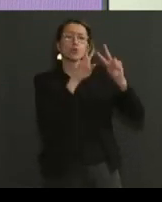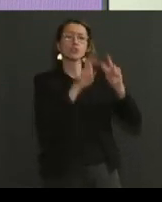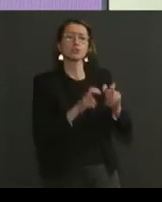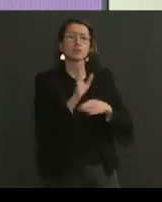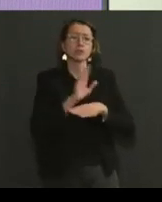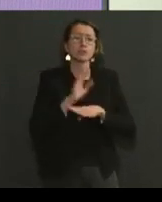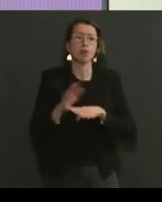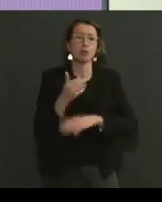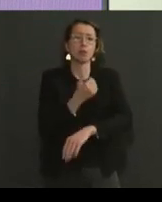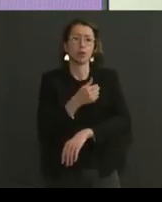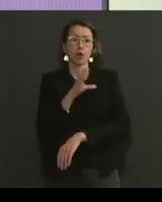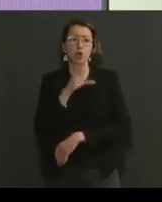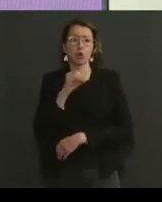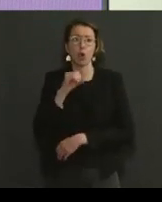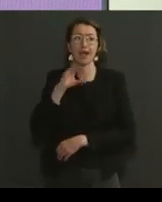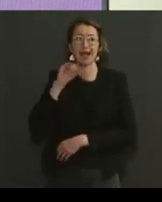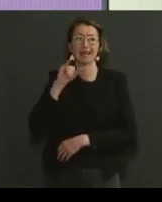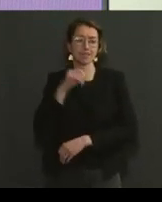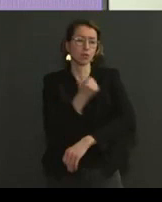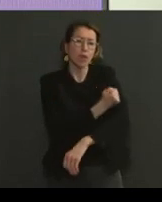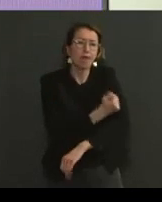cocaïne dans la population.